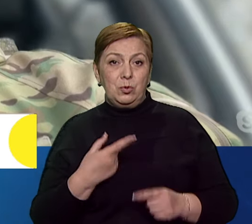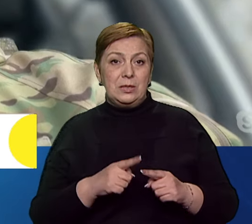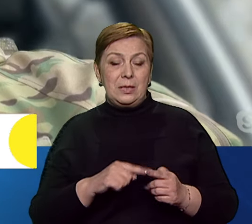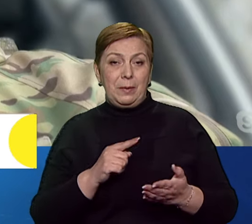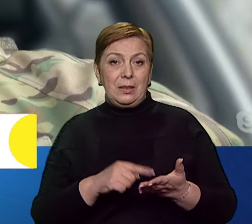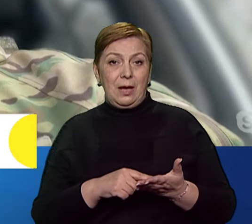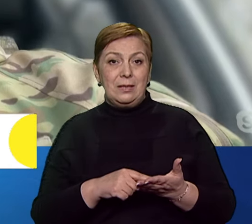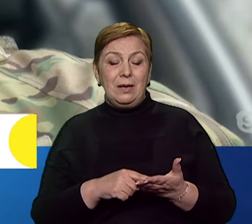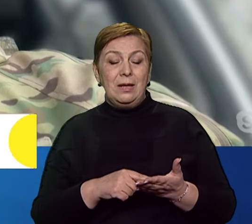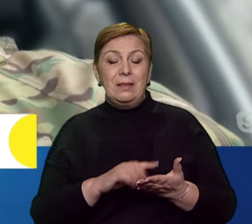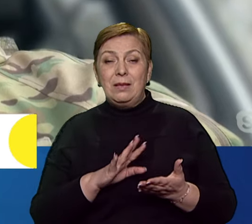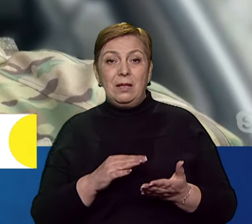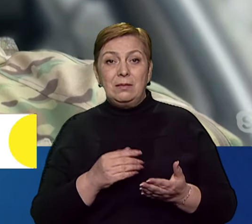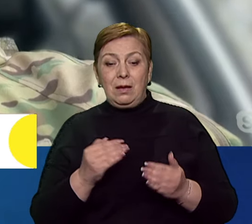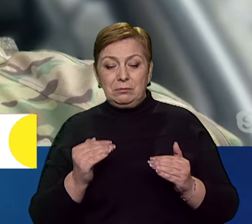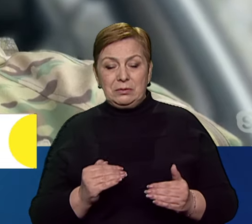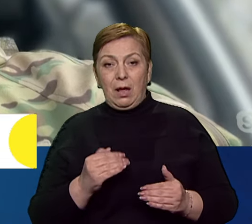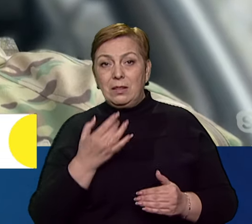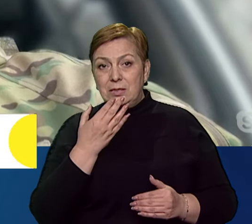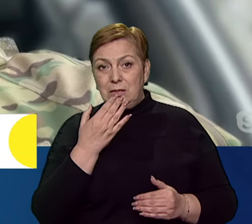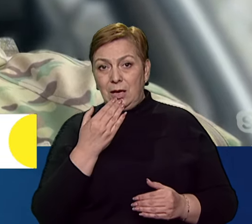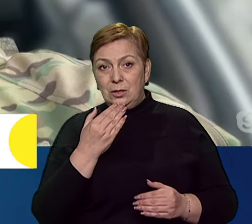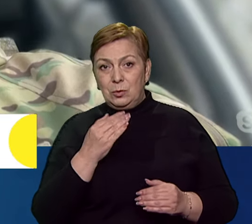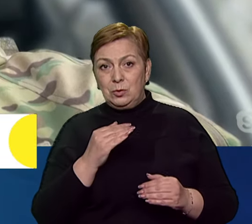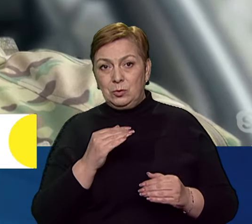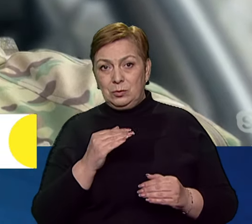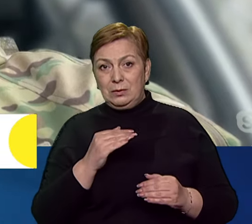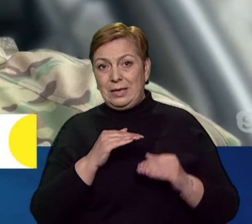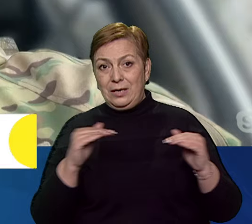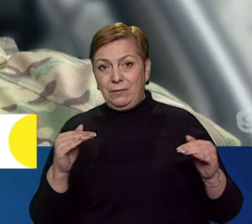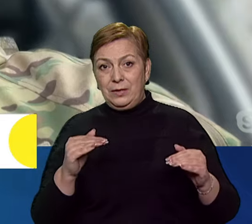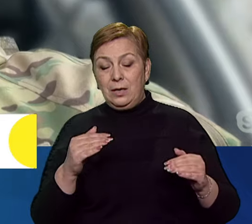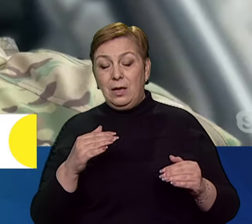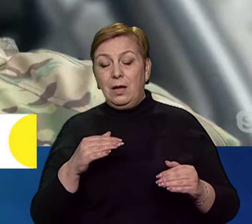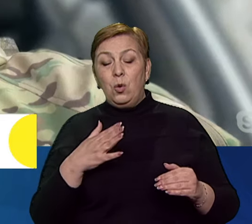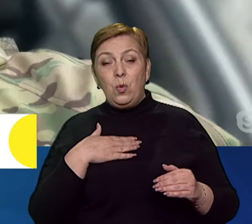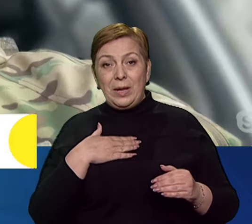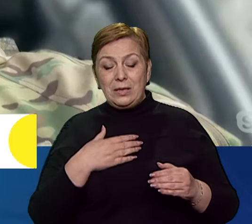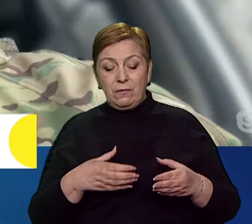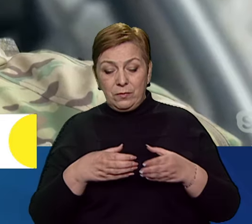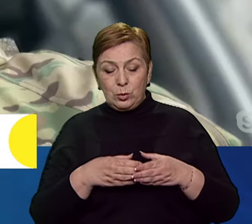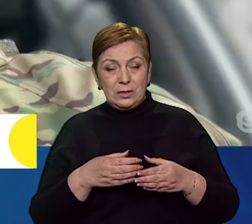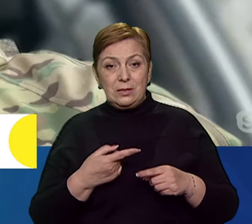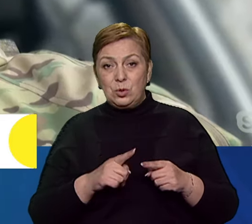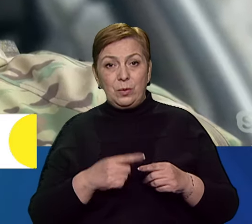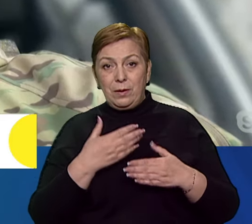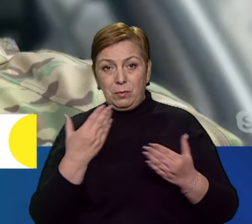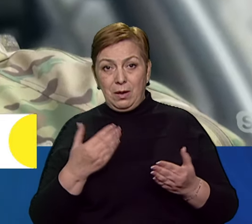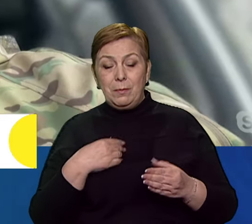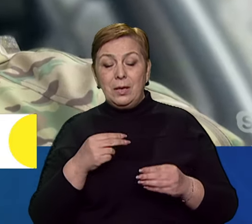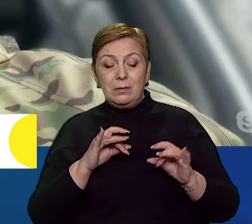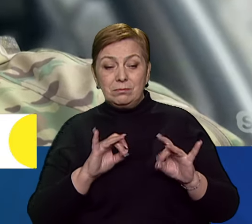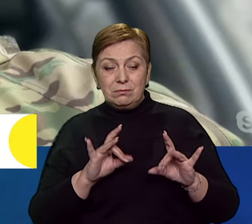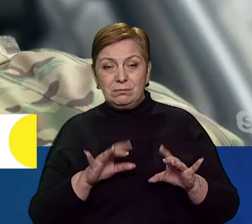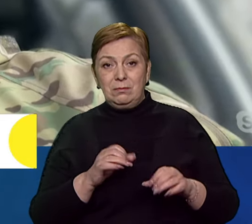питання на національному рівні, то особисто в себе в підрозділі в мене цього немає, тому що ми за цим слідкуємо, працюємо з людьми, розуміємо,